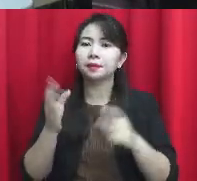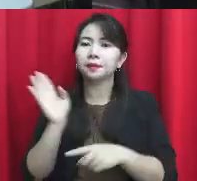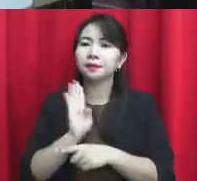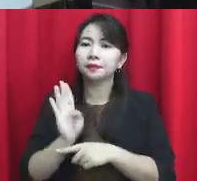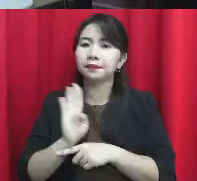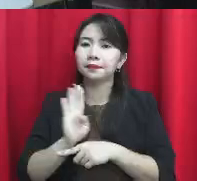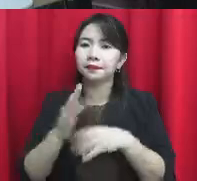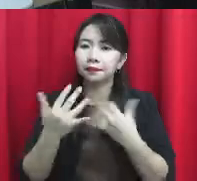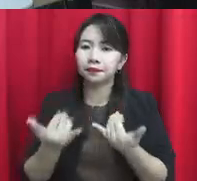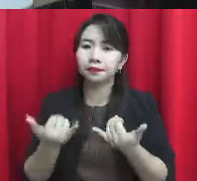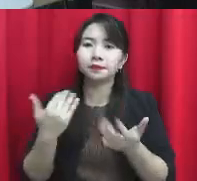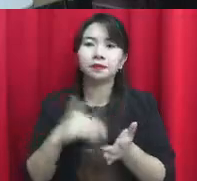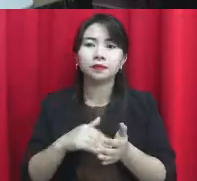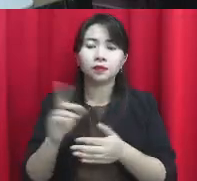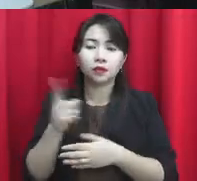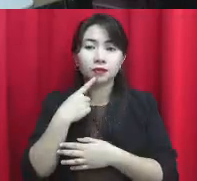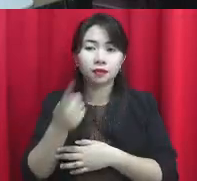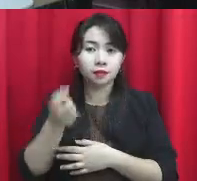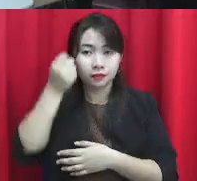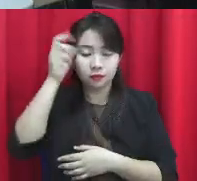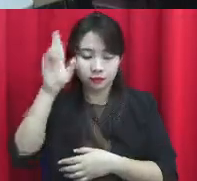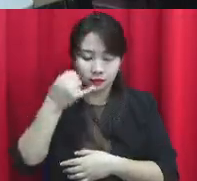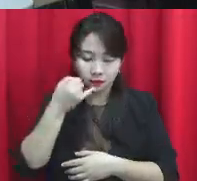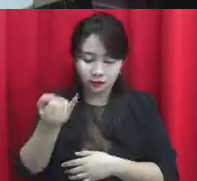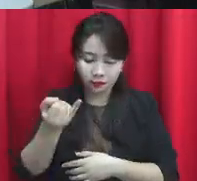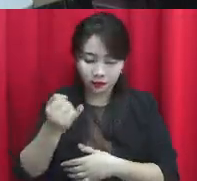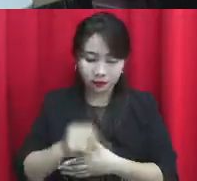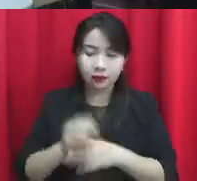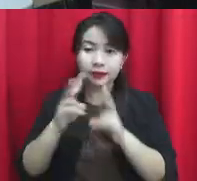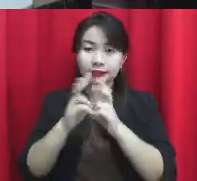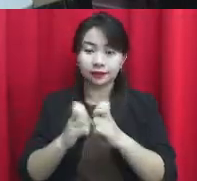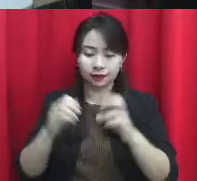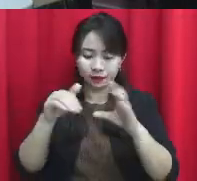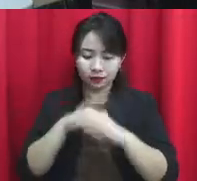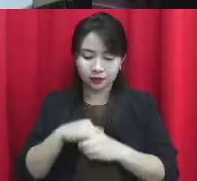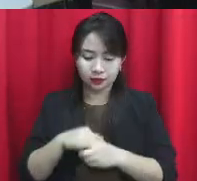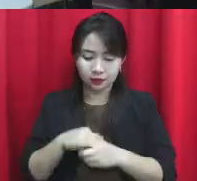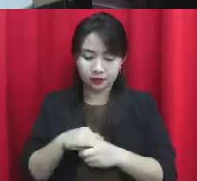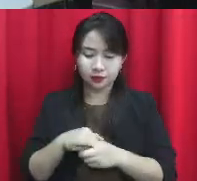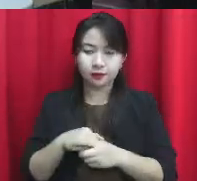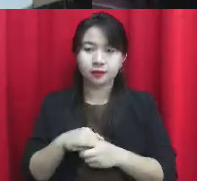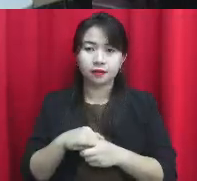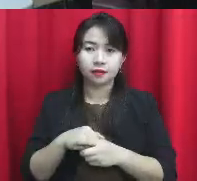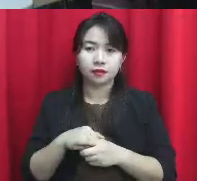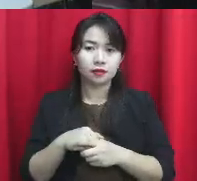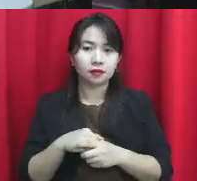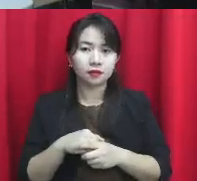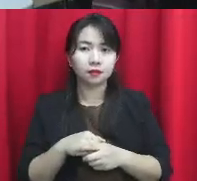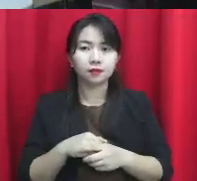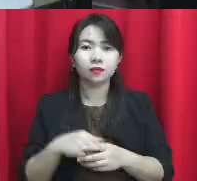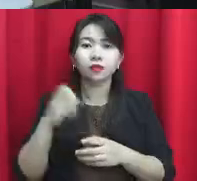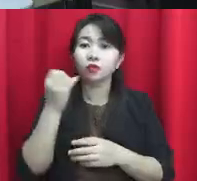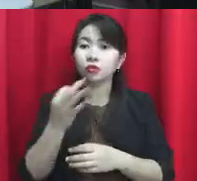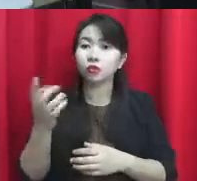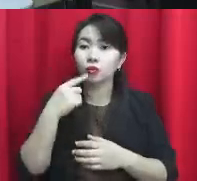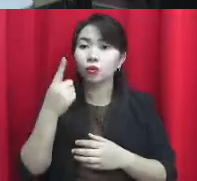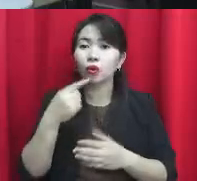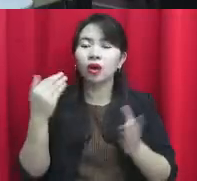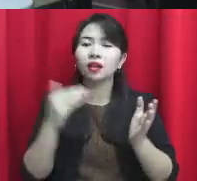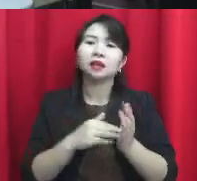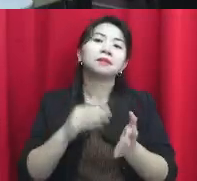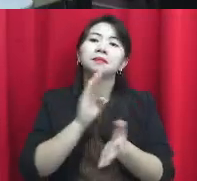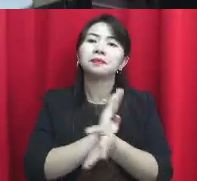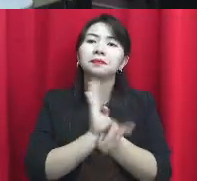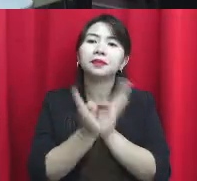nga nung sinabi ito ni siro even sa pss nangyayari ba yung mga nag yung mga nagiging